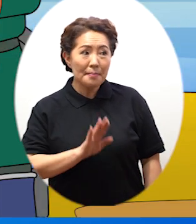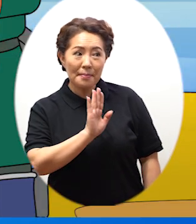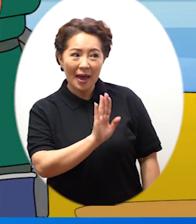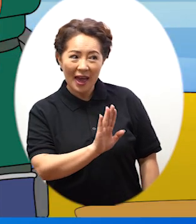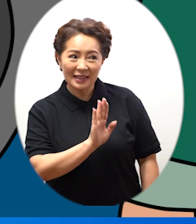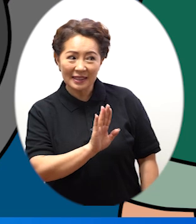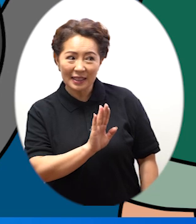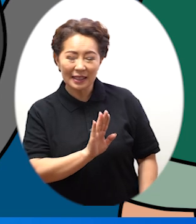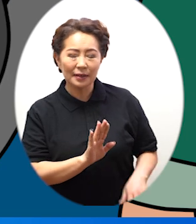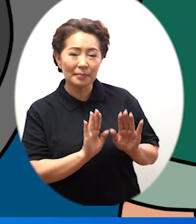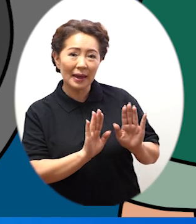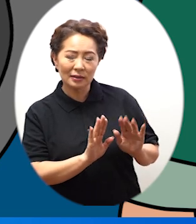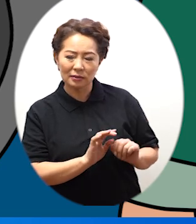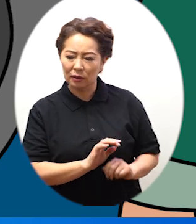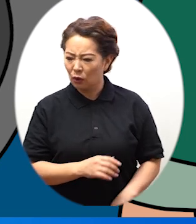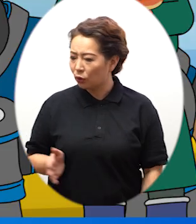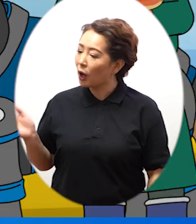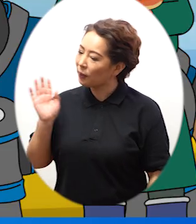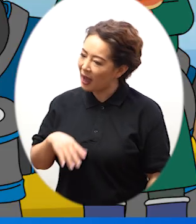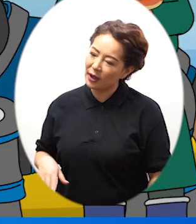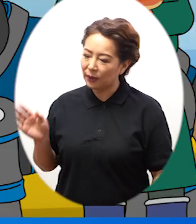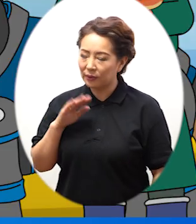Бэжи. явахгүй юм уу